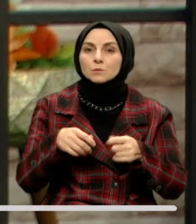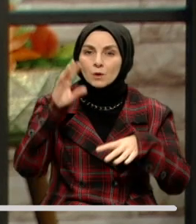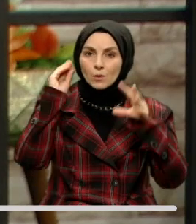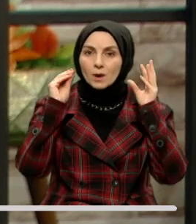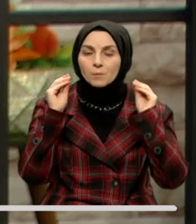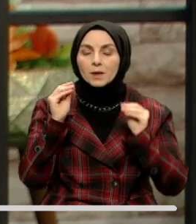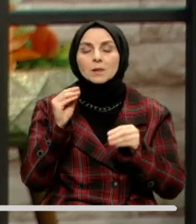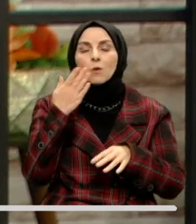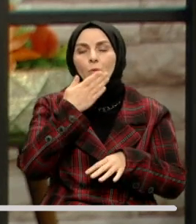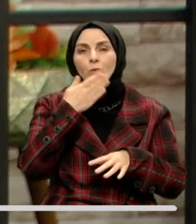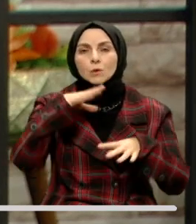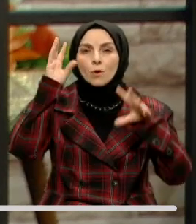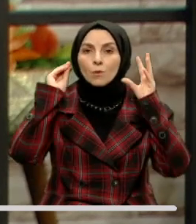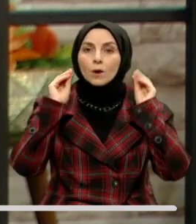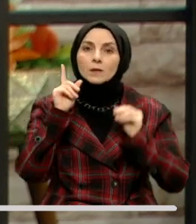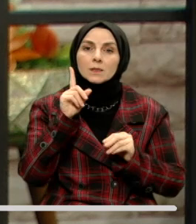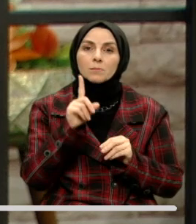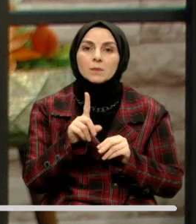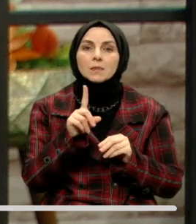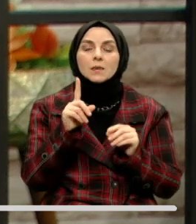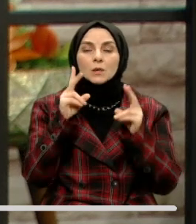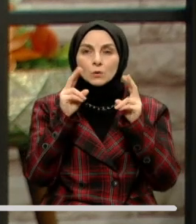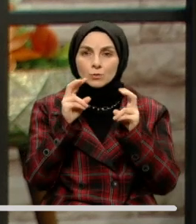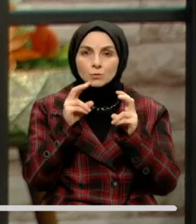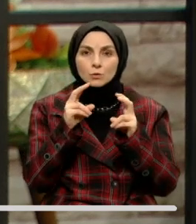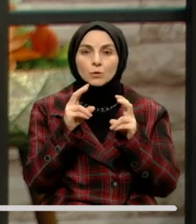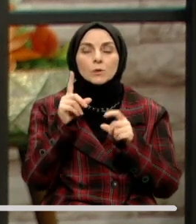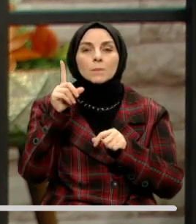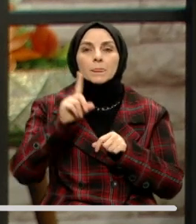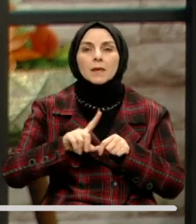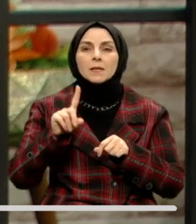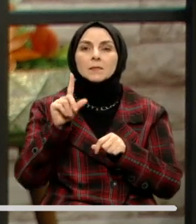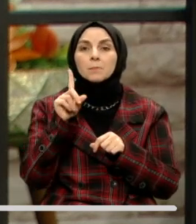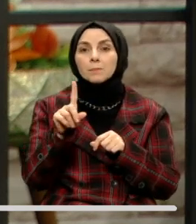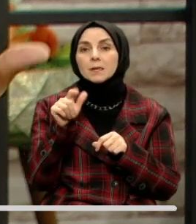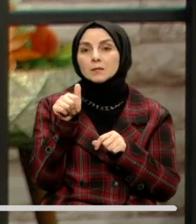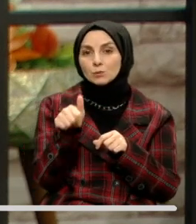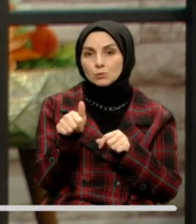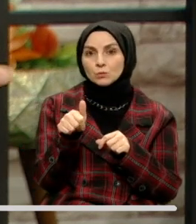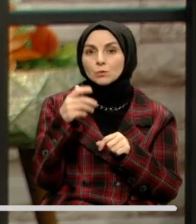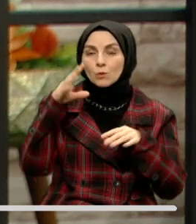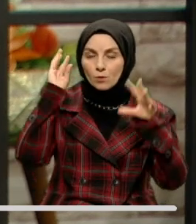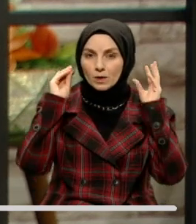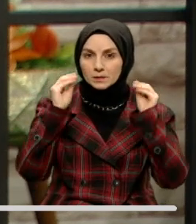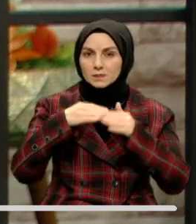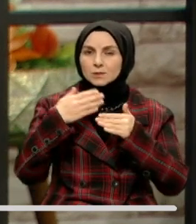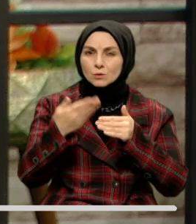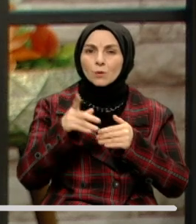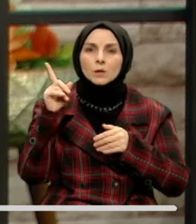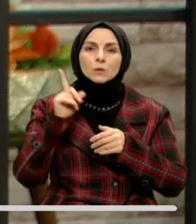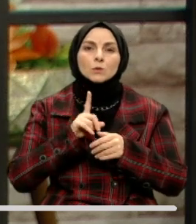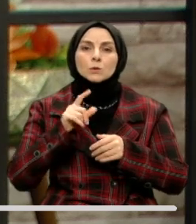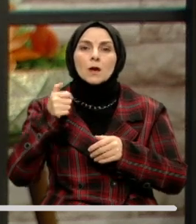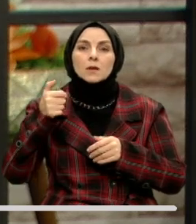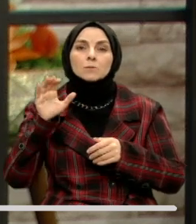öğrenci ilk bir saatte %60'ını, ilk bir günde %80'ini unutur. Sıfır unutma diye bir şey yok ama uçuşan bir